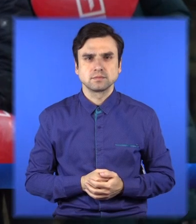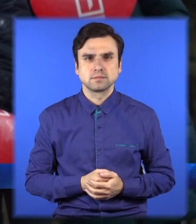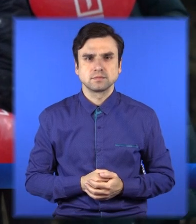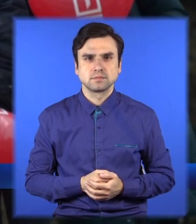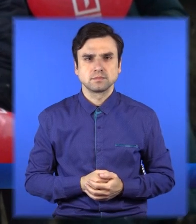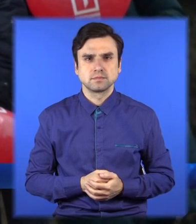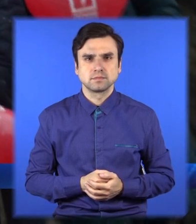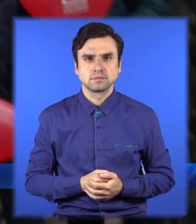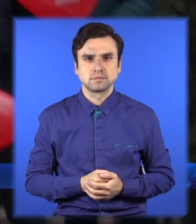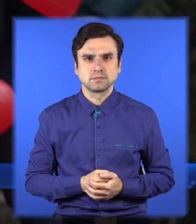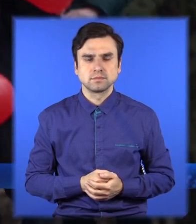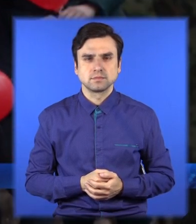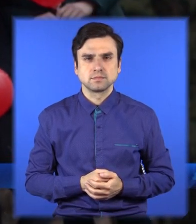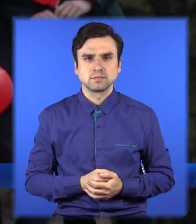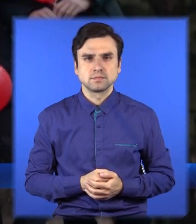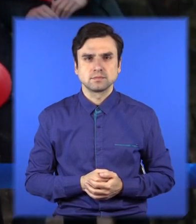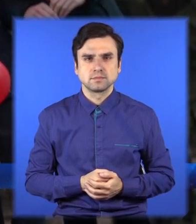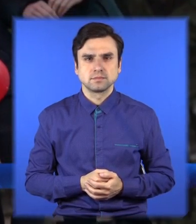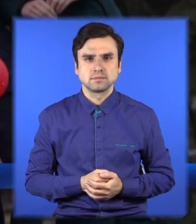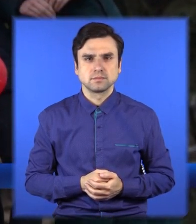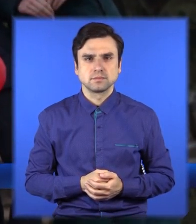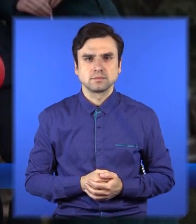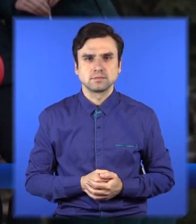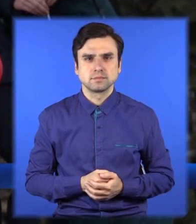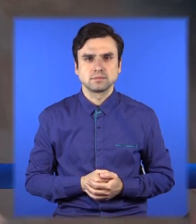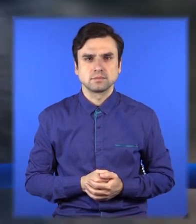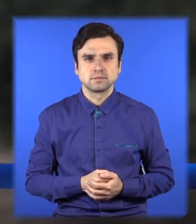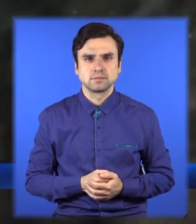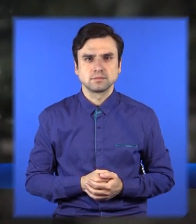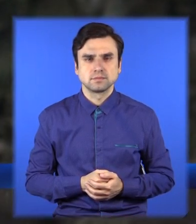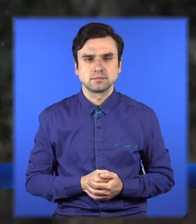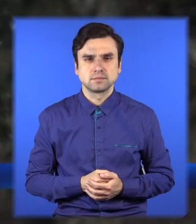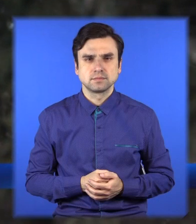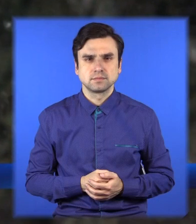Олена Трунова, Микита Бондаренко, перший міський.